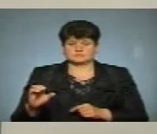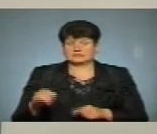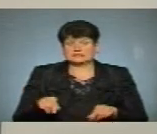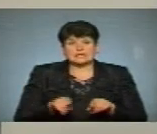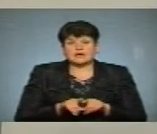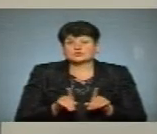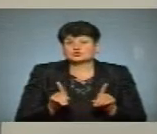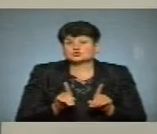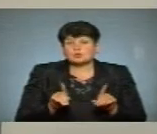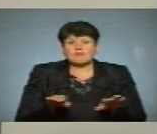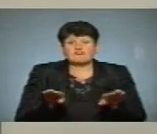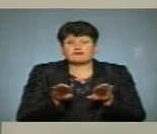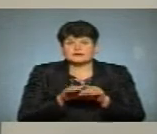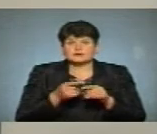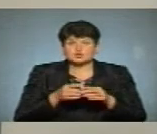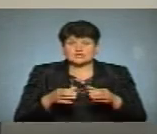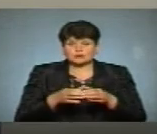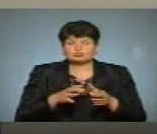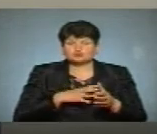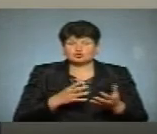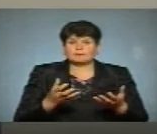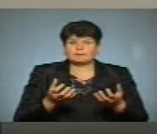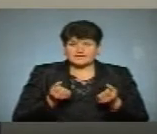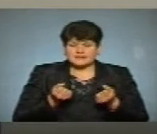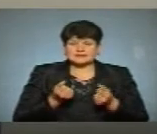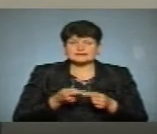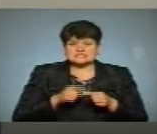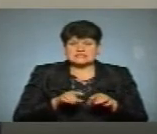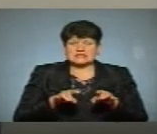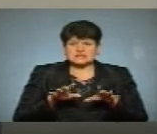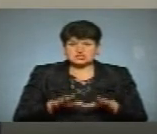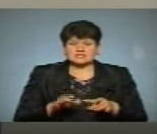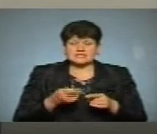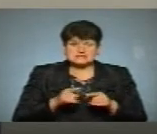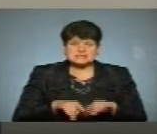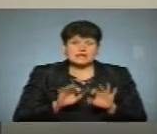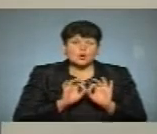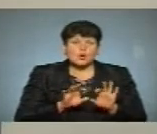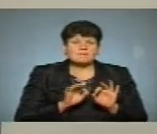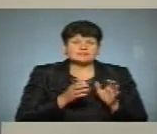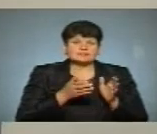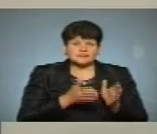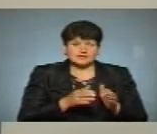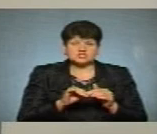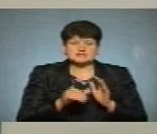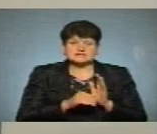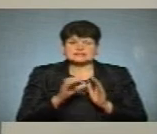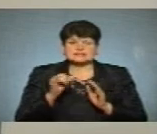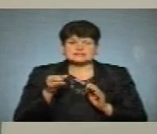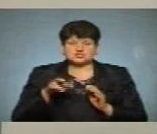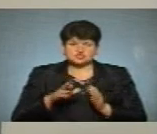що, щоб вирівняти ту категорію, було прийнято таке рішення. Це коментар 16 січня є.